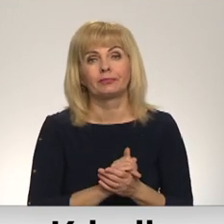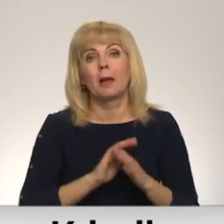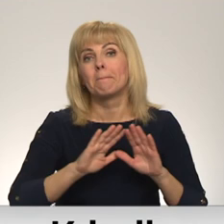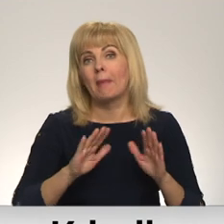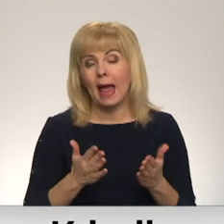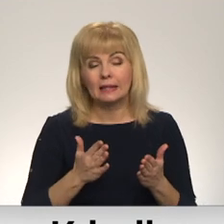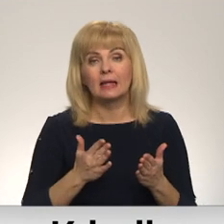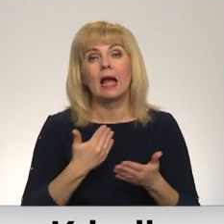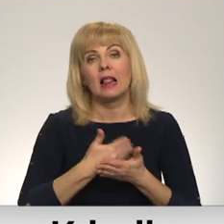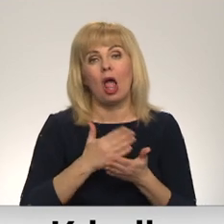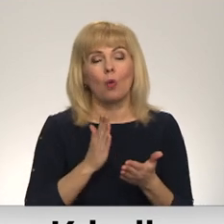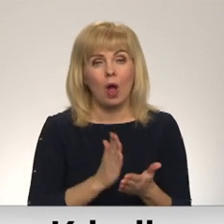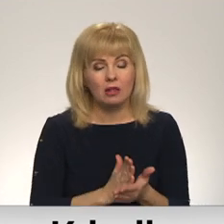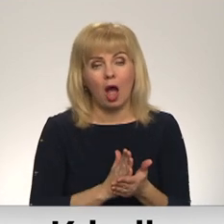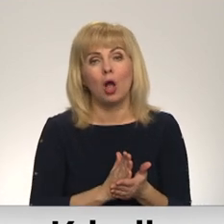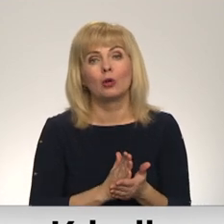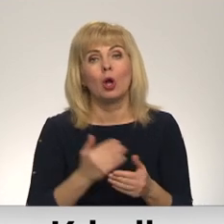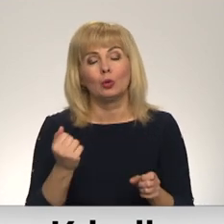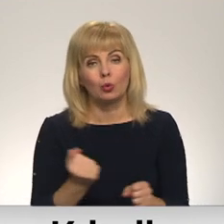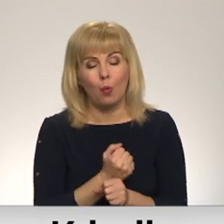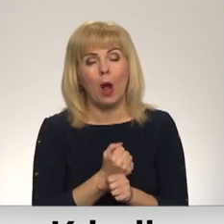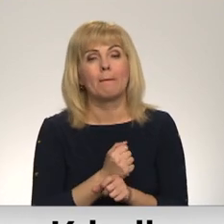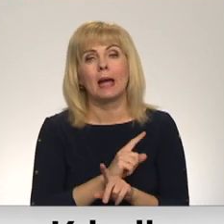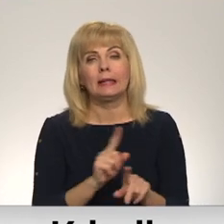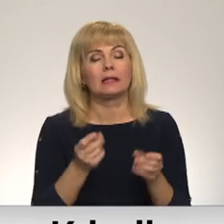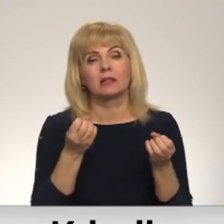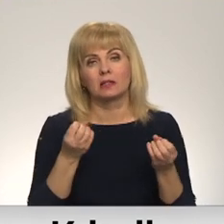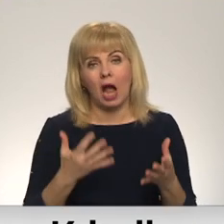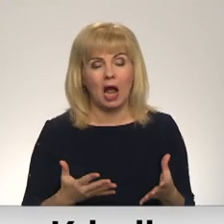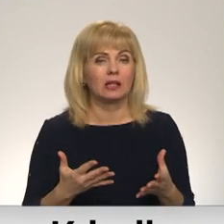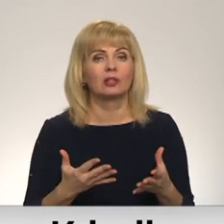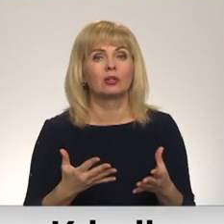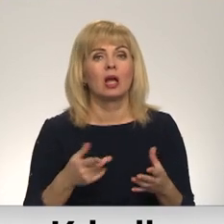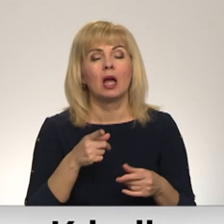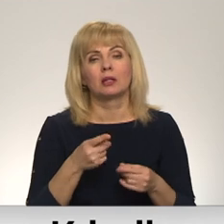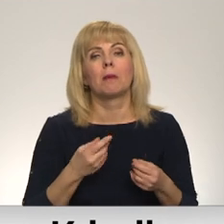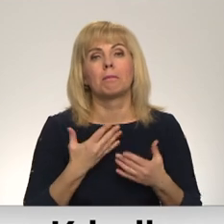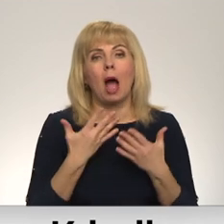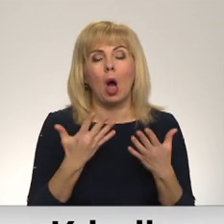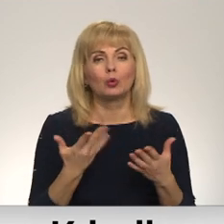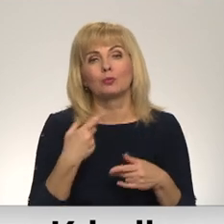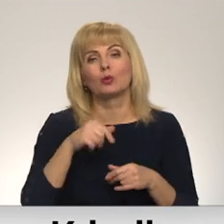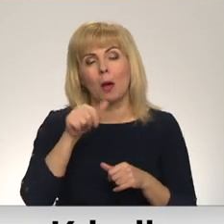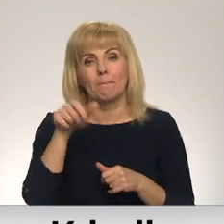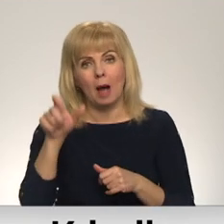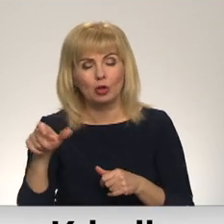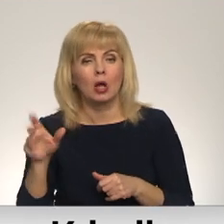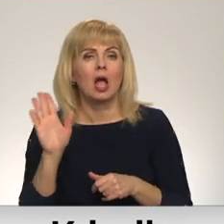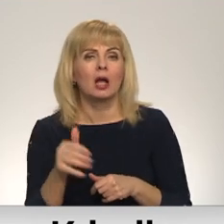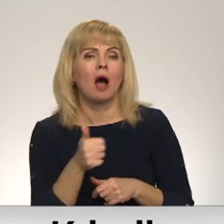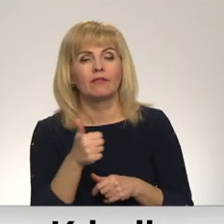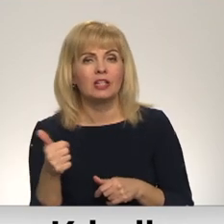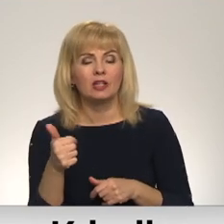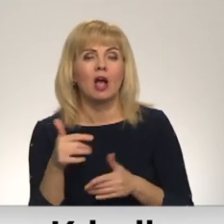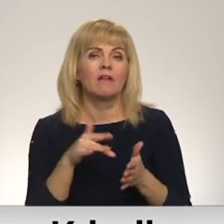Bet lielākoties tomēr ir skaidrs tāds paudums no māksliniekiem,